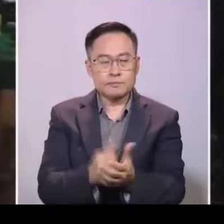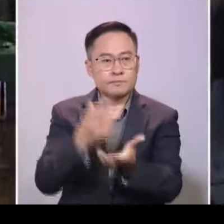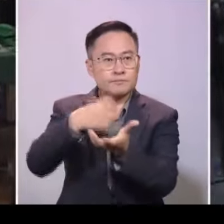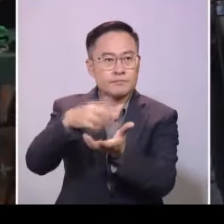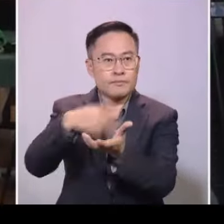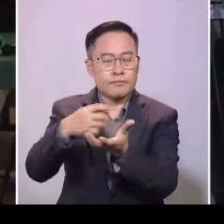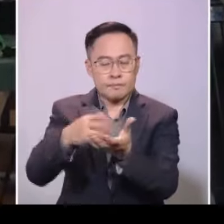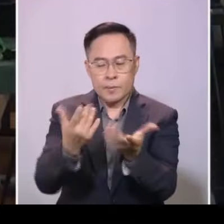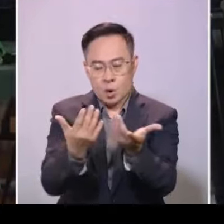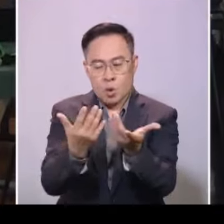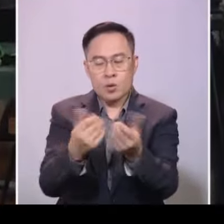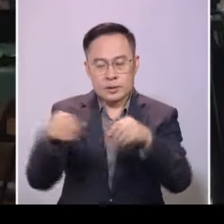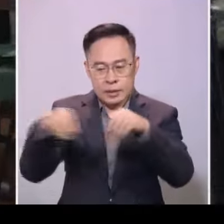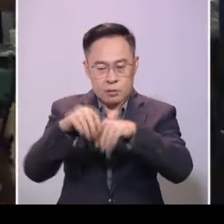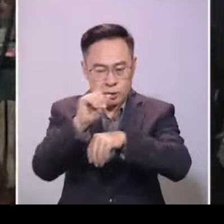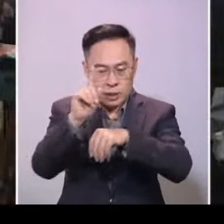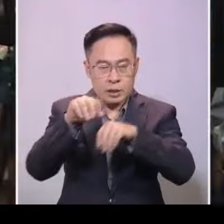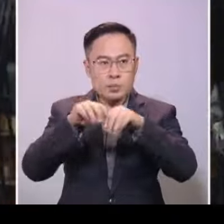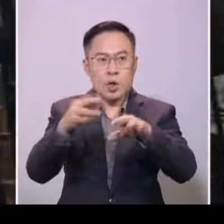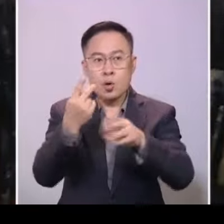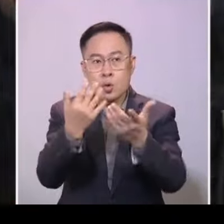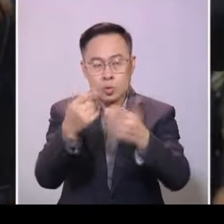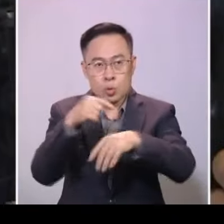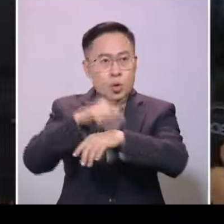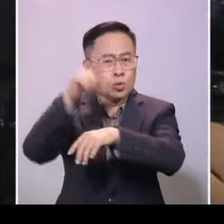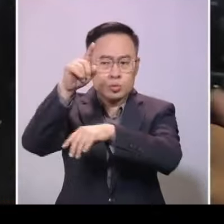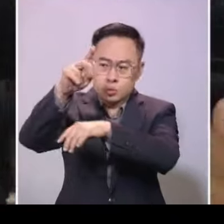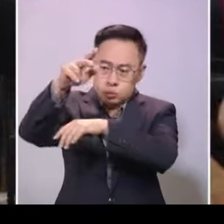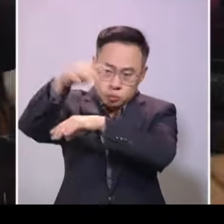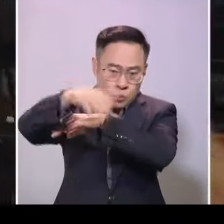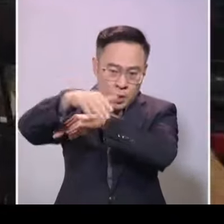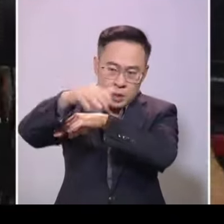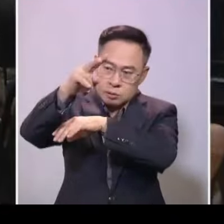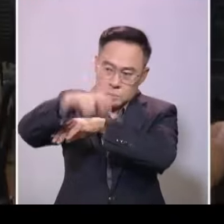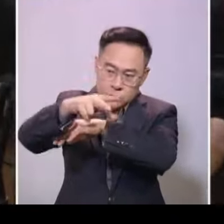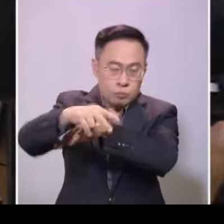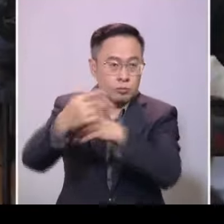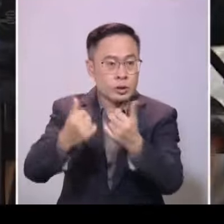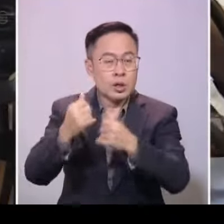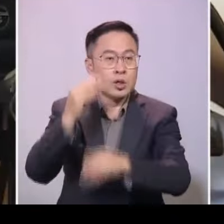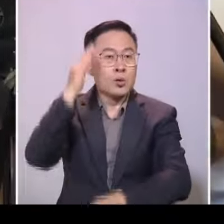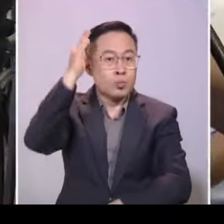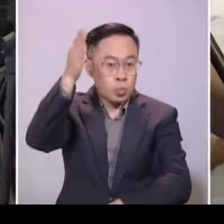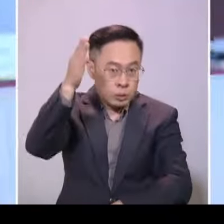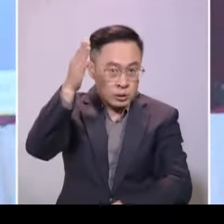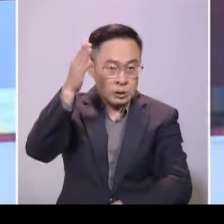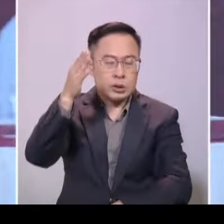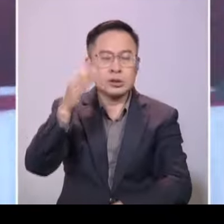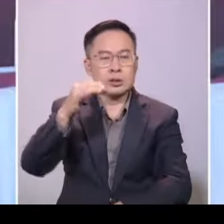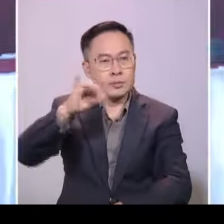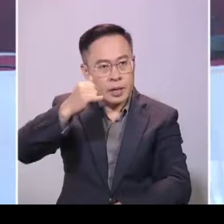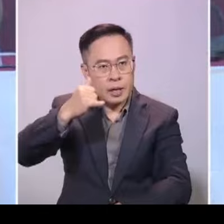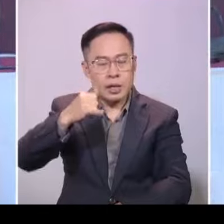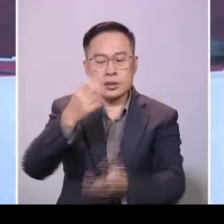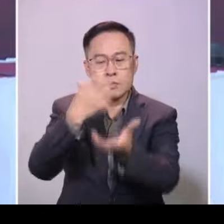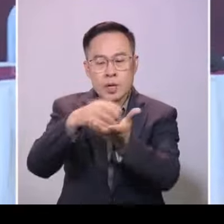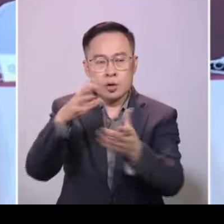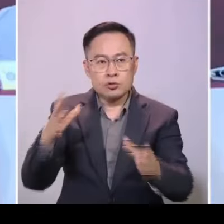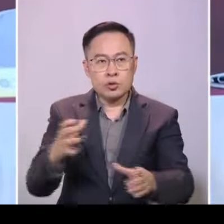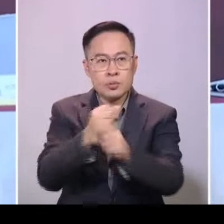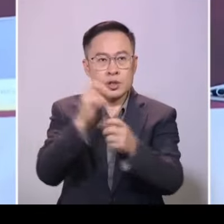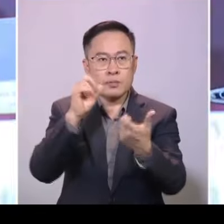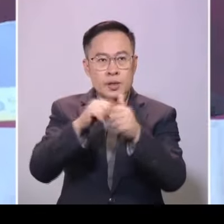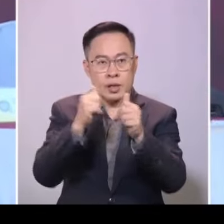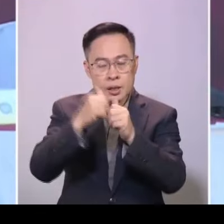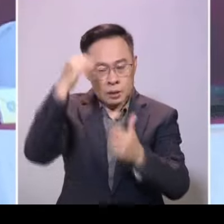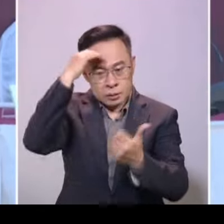ขึ้นเร็วๆนี้เพราะฉะนั้นวันนี้ช่วงบ่ายจับตาเลยครับไม่บ่ายวันนี้ก็อย่างช้าก็อาจจะเป็นวันพรุ่งนี้ก็ได้สื่อก็เลยถ